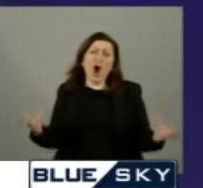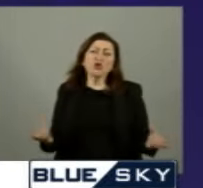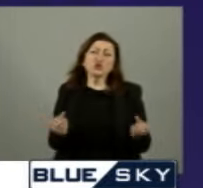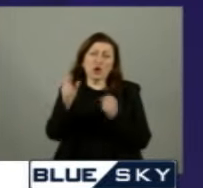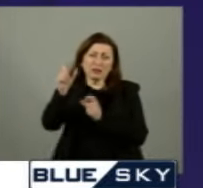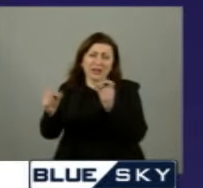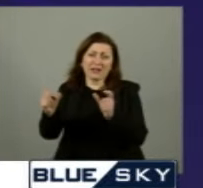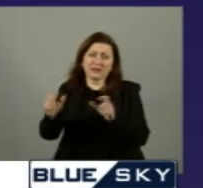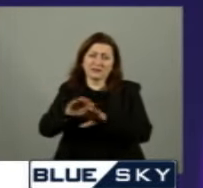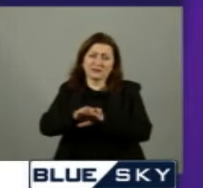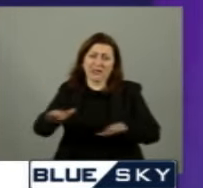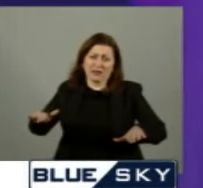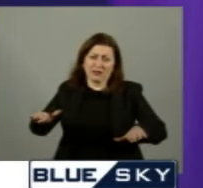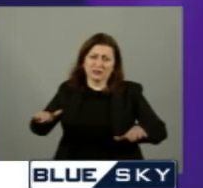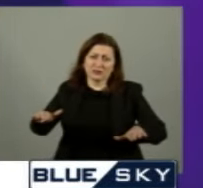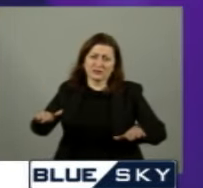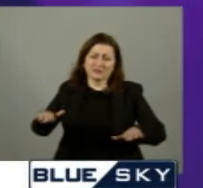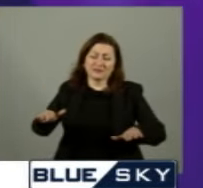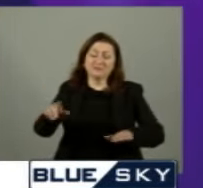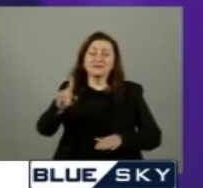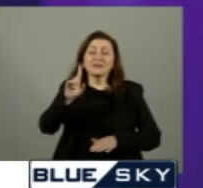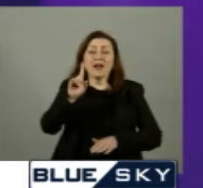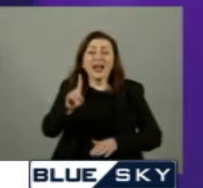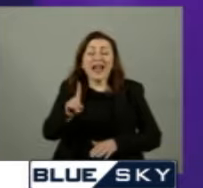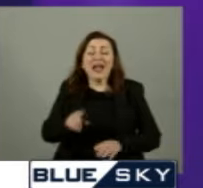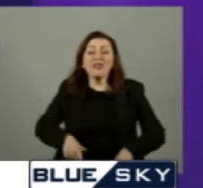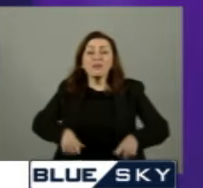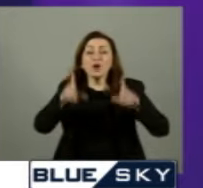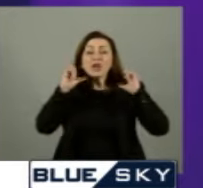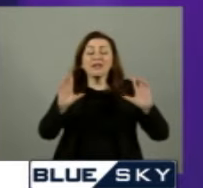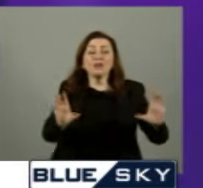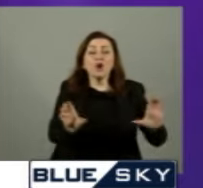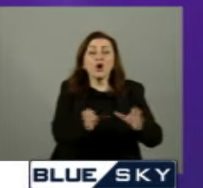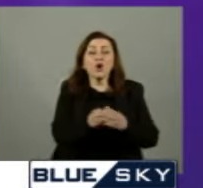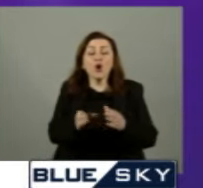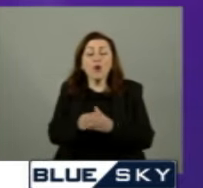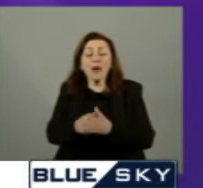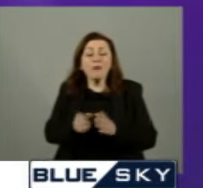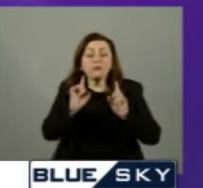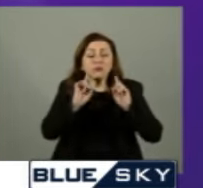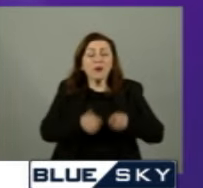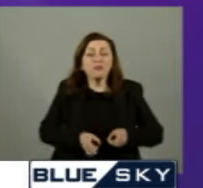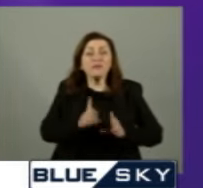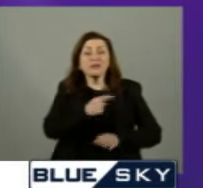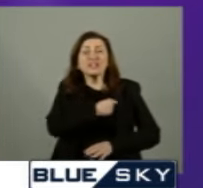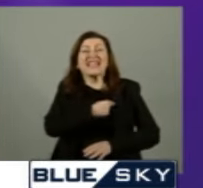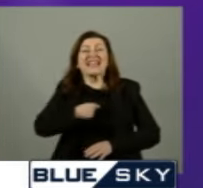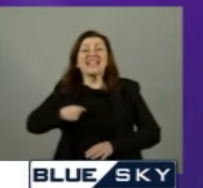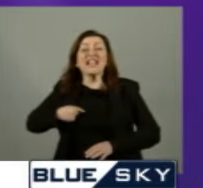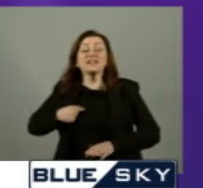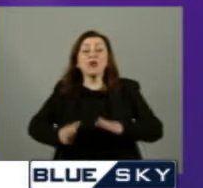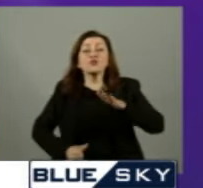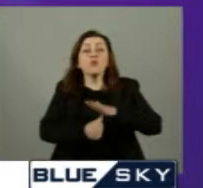έχει τελειώσει είναι τα δημοκρατικά κόμματα που εκλέγουν την ηγεσία τους και την